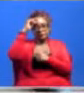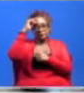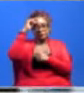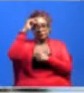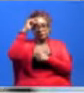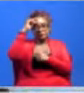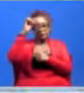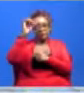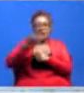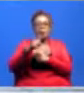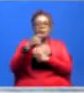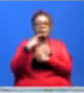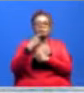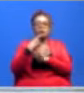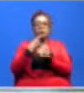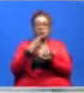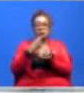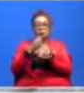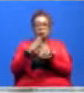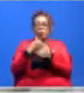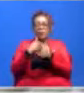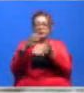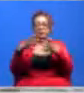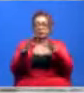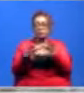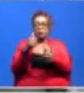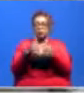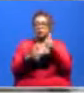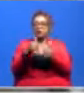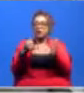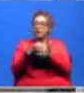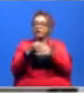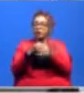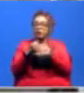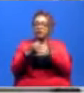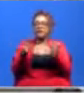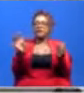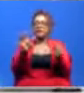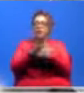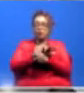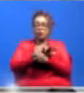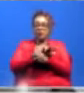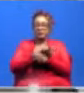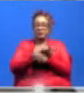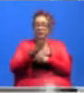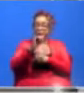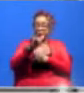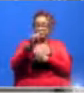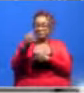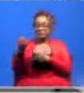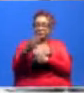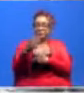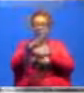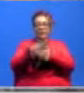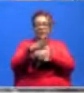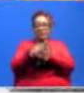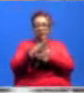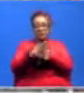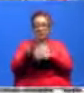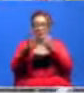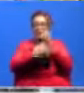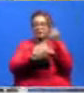Imeng'amuliwa kwamba kuna kampuni ambazo zilijihusisha kikamilifu katika sakata ya mbolea gushi nchini na